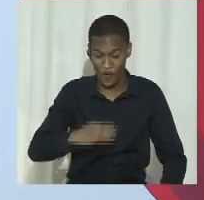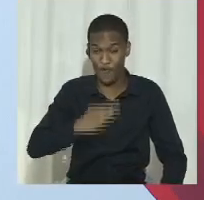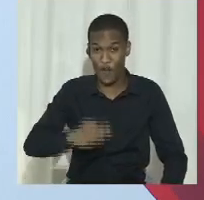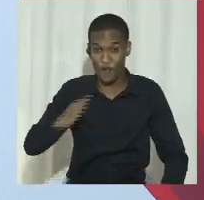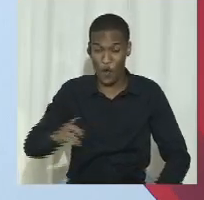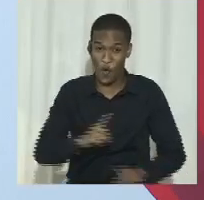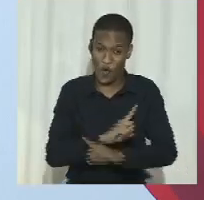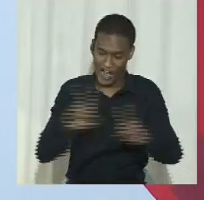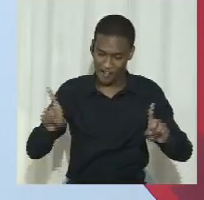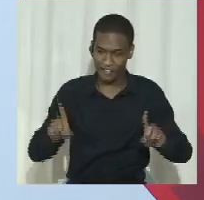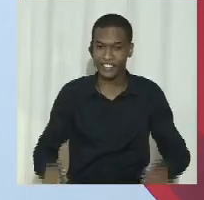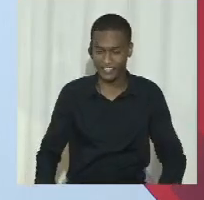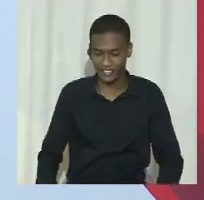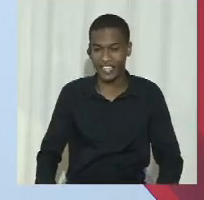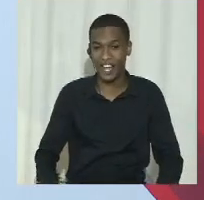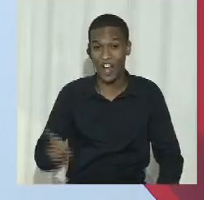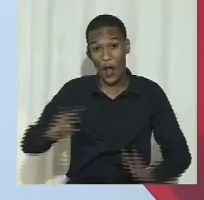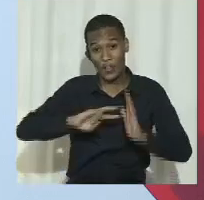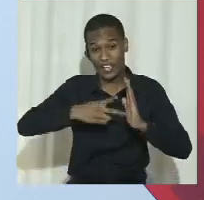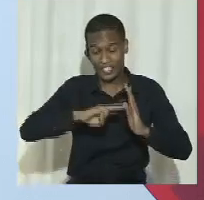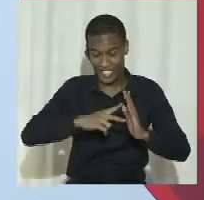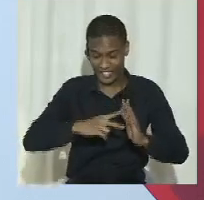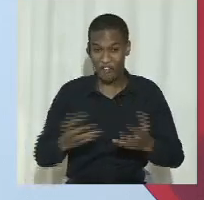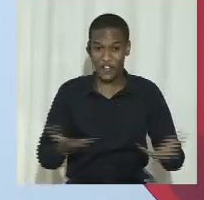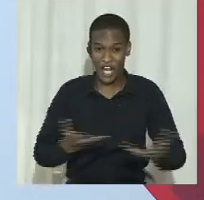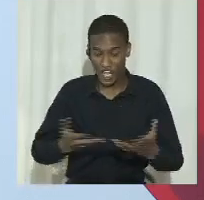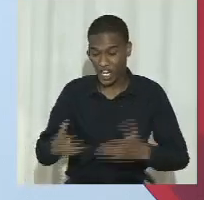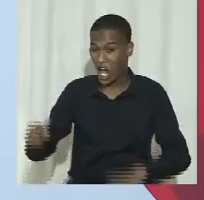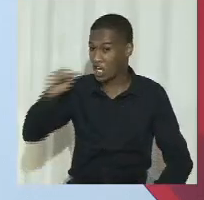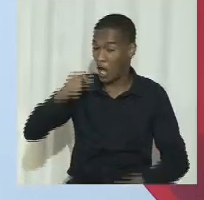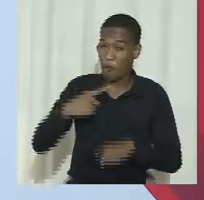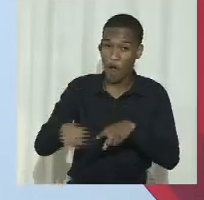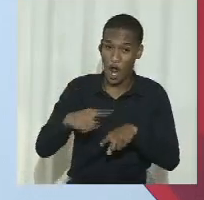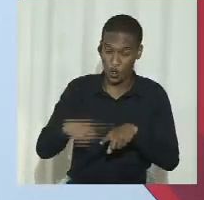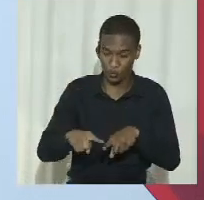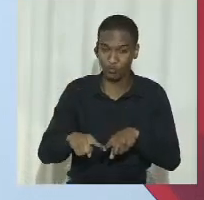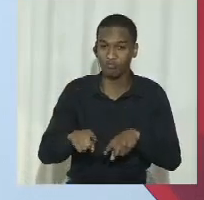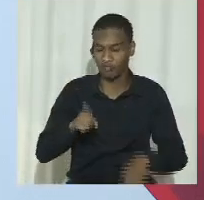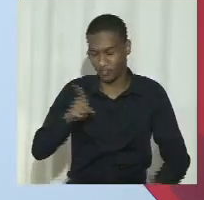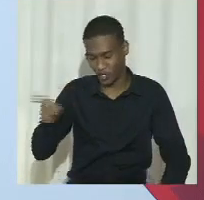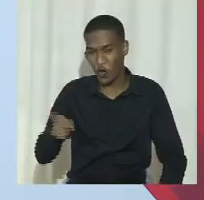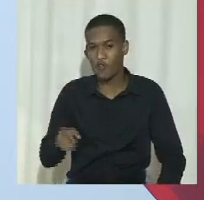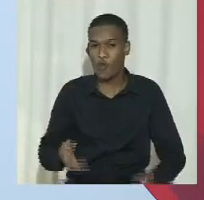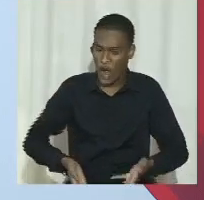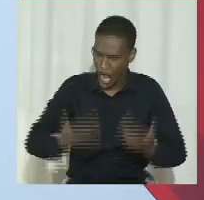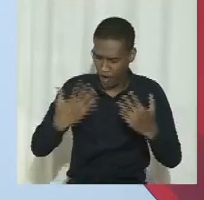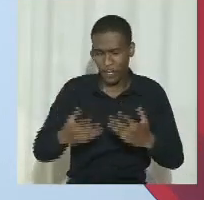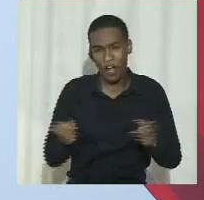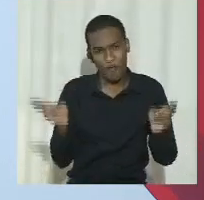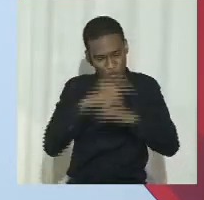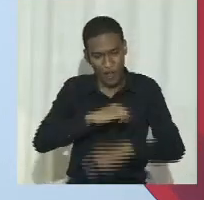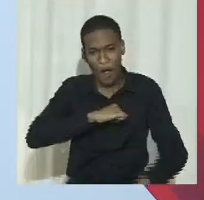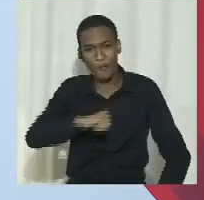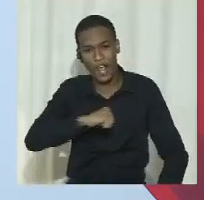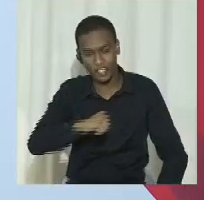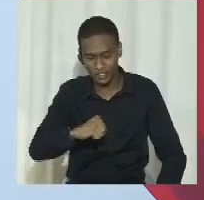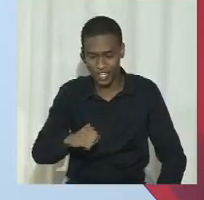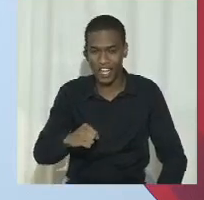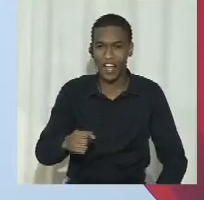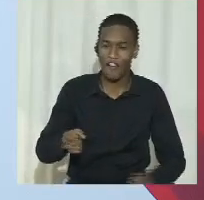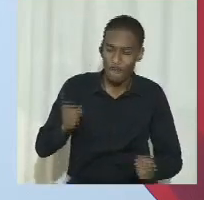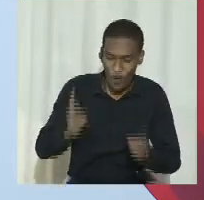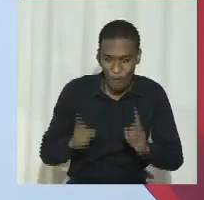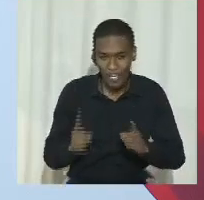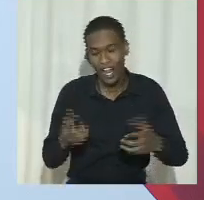tetika asa fikarakarana rano maloto sy ranon'orana ho azo trandrana amin'ny fambolena sy fiompiana ny tanàn-dehibe. Ny